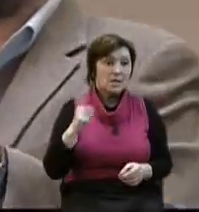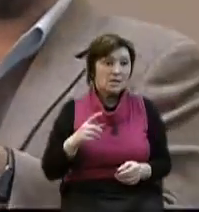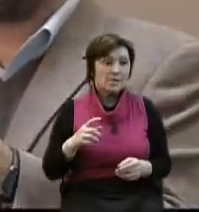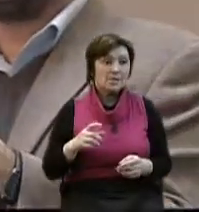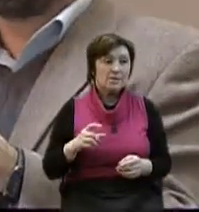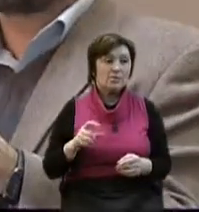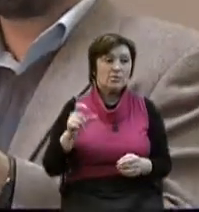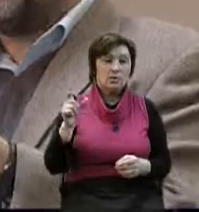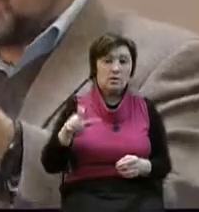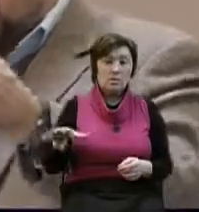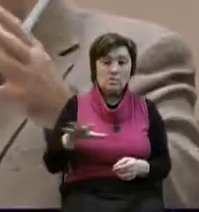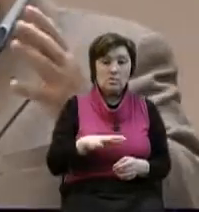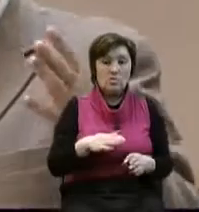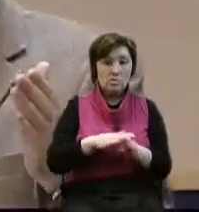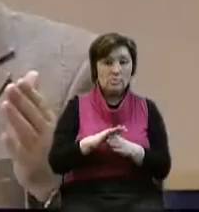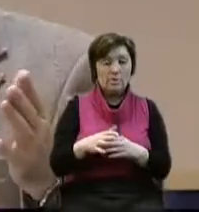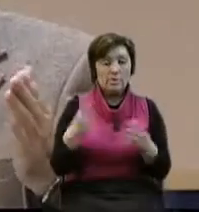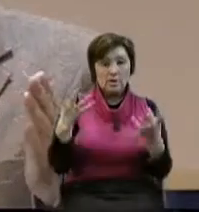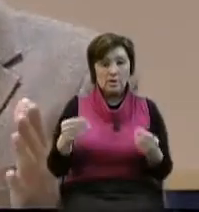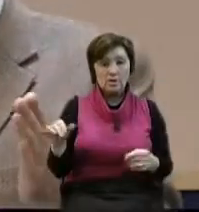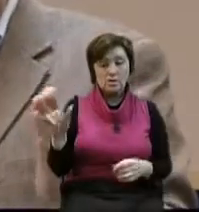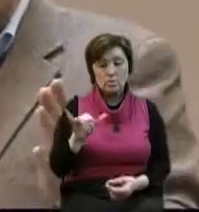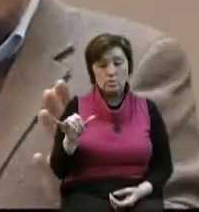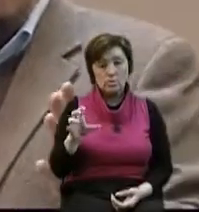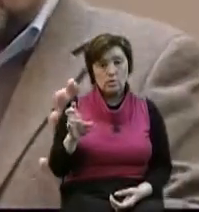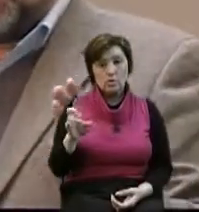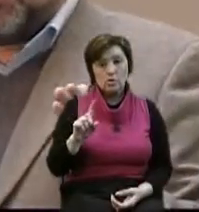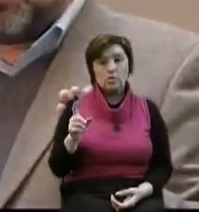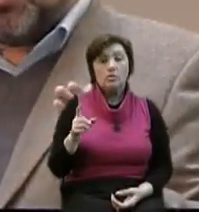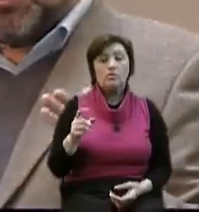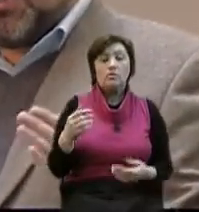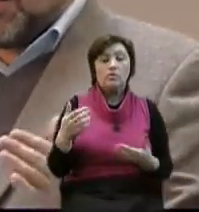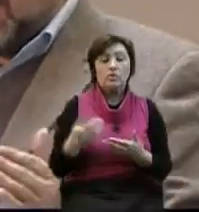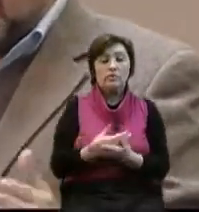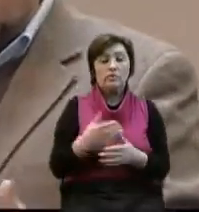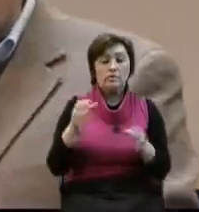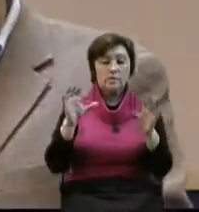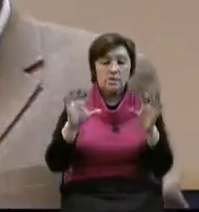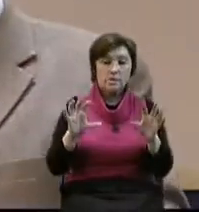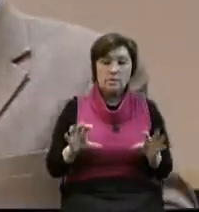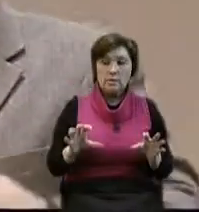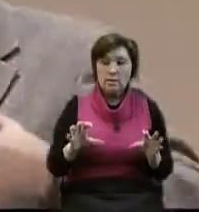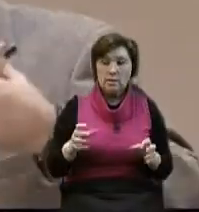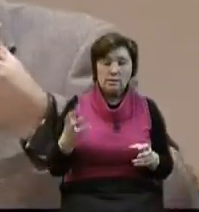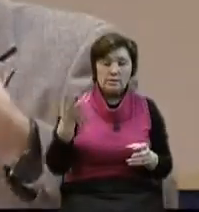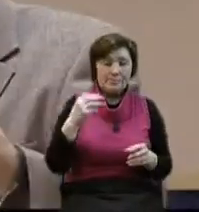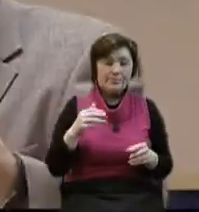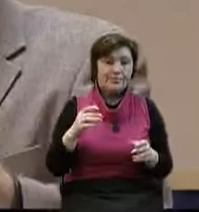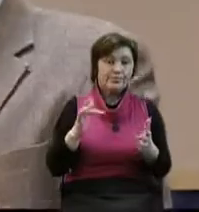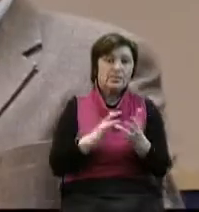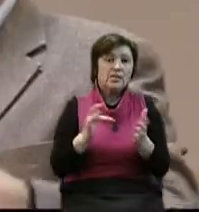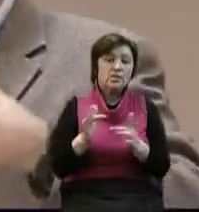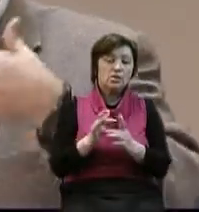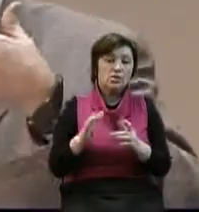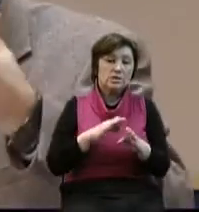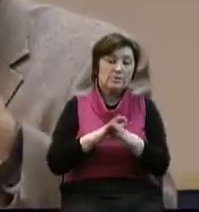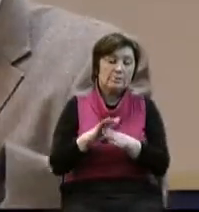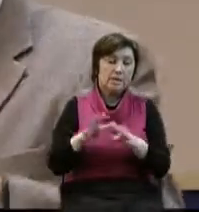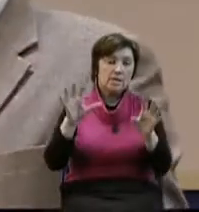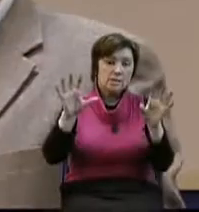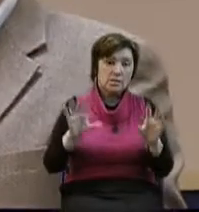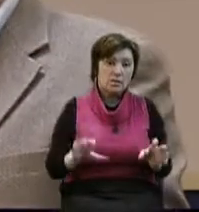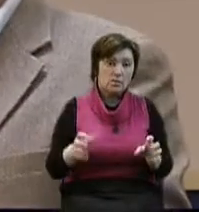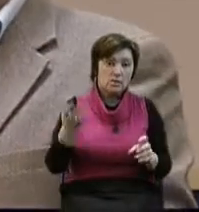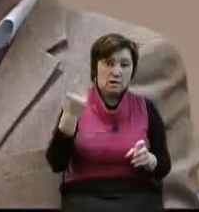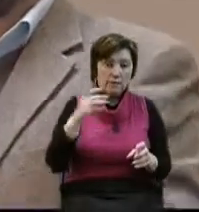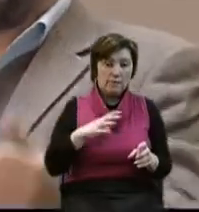дня субботы. Что же касается Нового Завета? Потому что, когда Иисус исполнял закон, то время, когда Он был